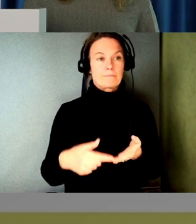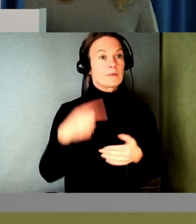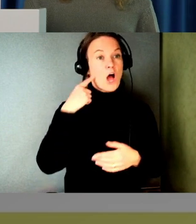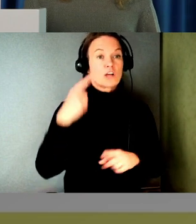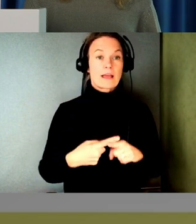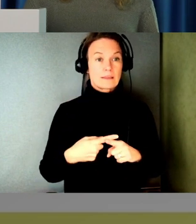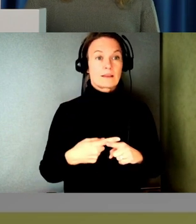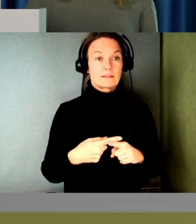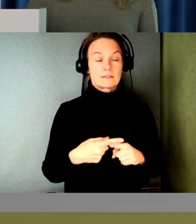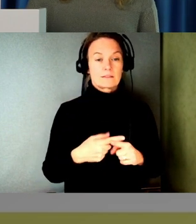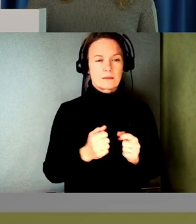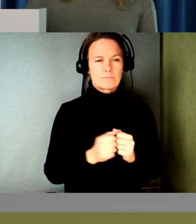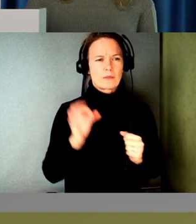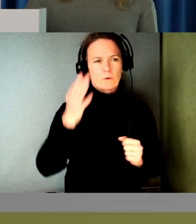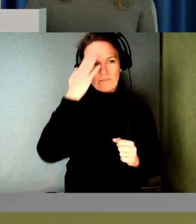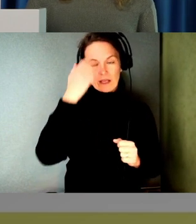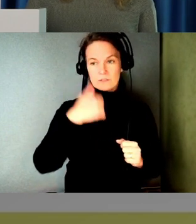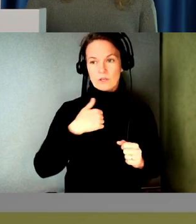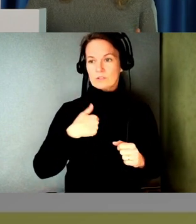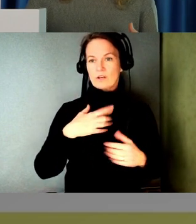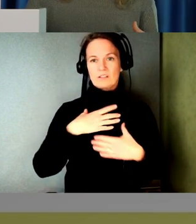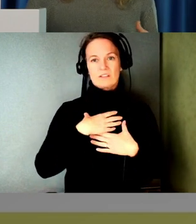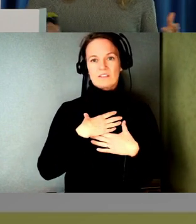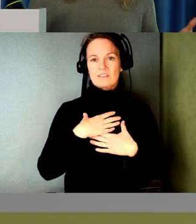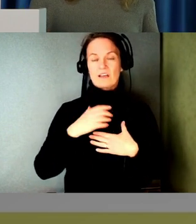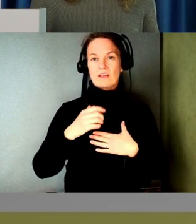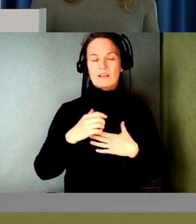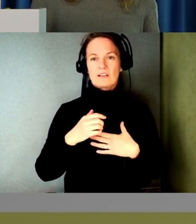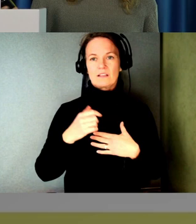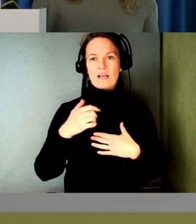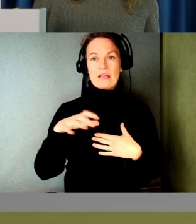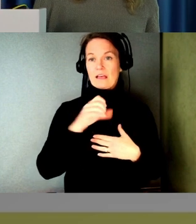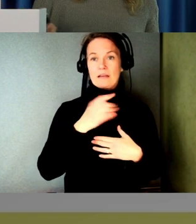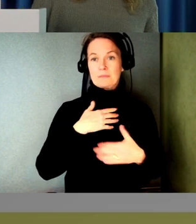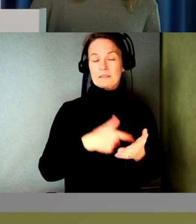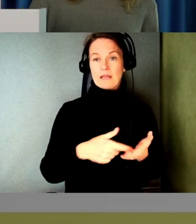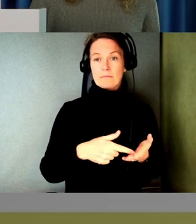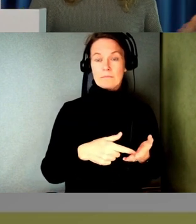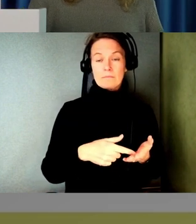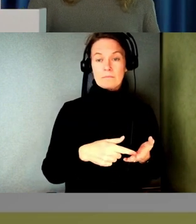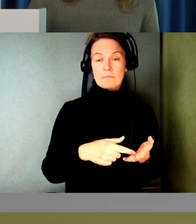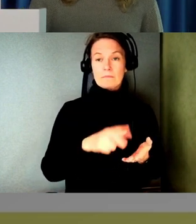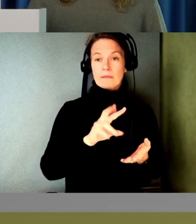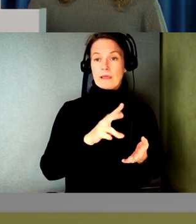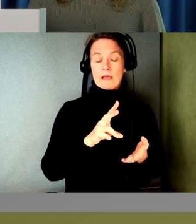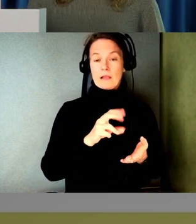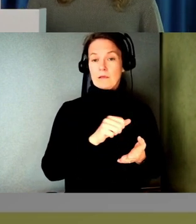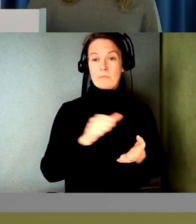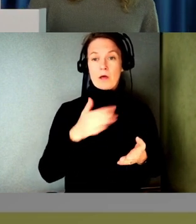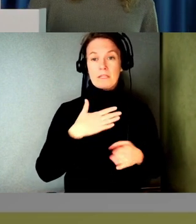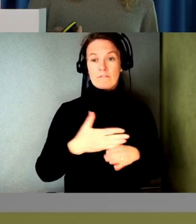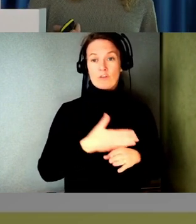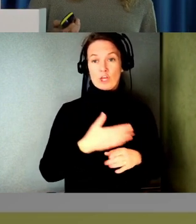enkelt Men hur vet jag som användare om det är hela mitt namn som menas här eller om bara mitt